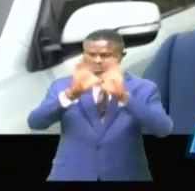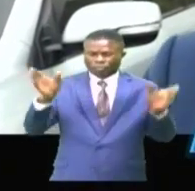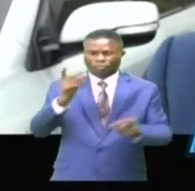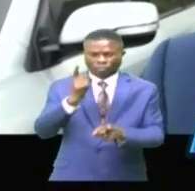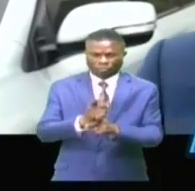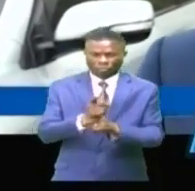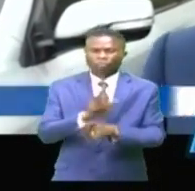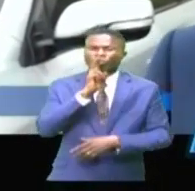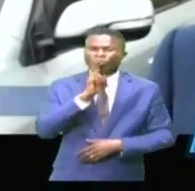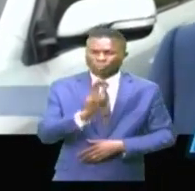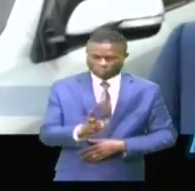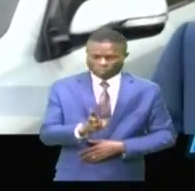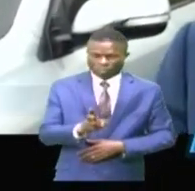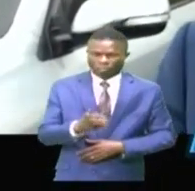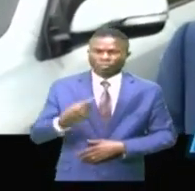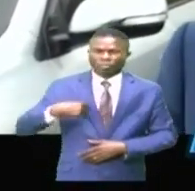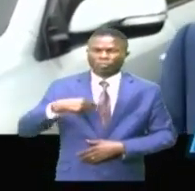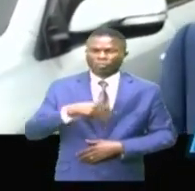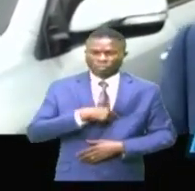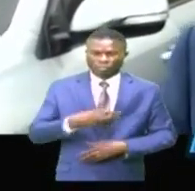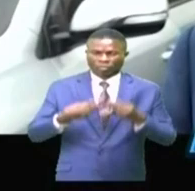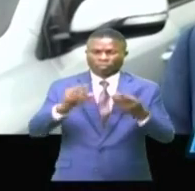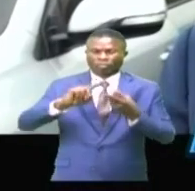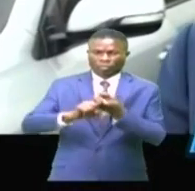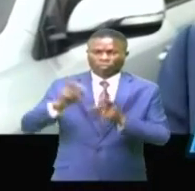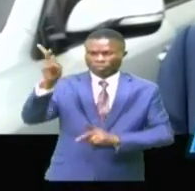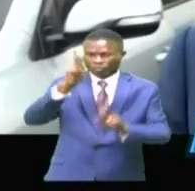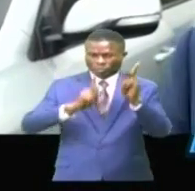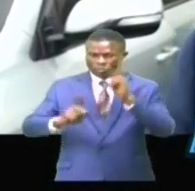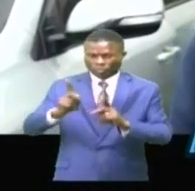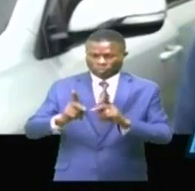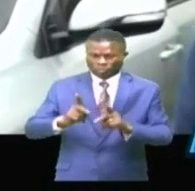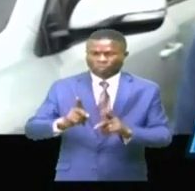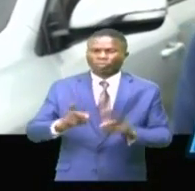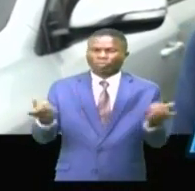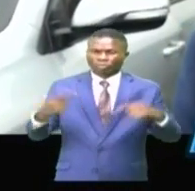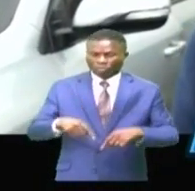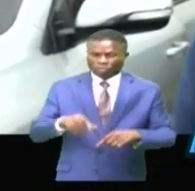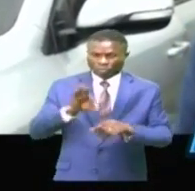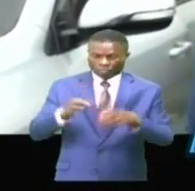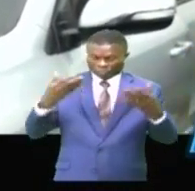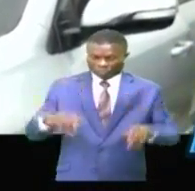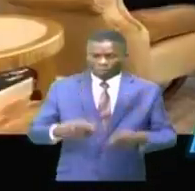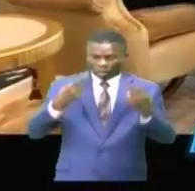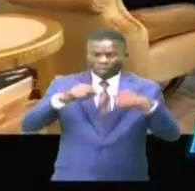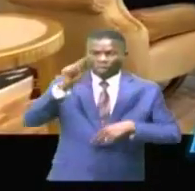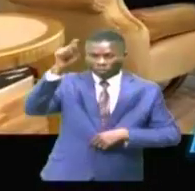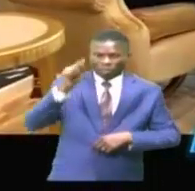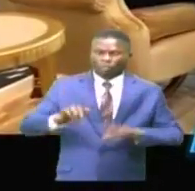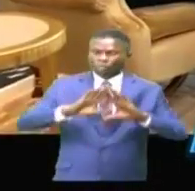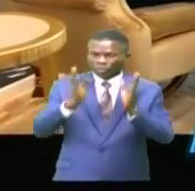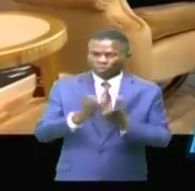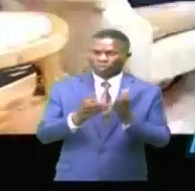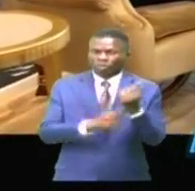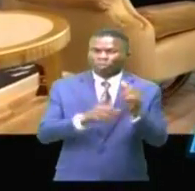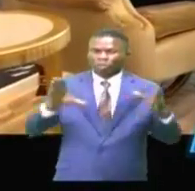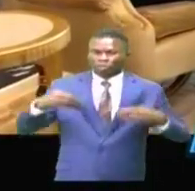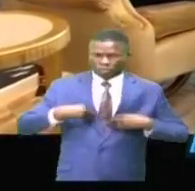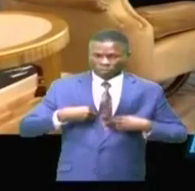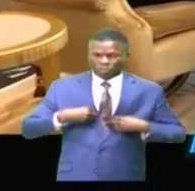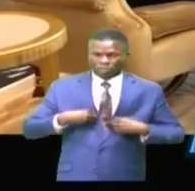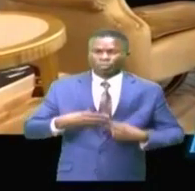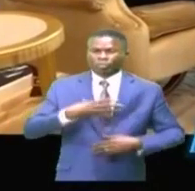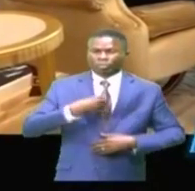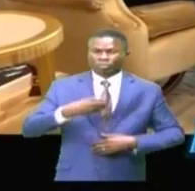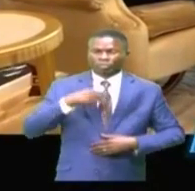et qu'on puisse vraiment donner confiance à la population dans les résultats qui vont venir à la fin du processus c'est au fonctionnaire européen